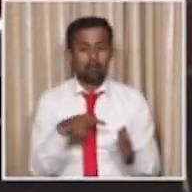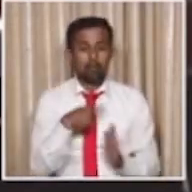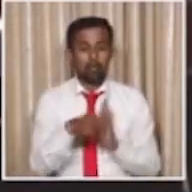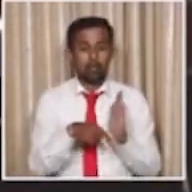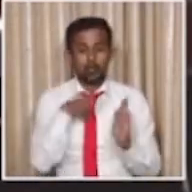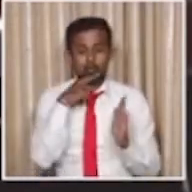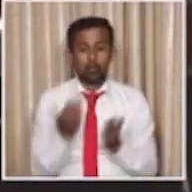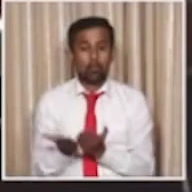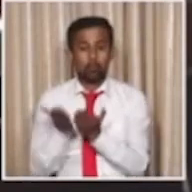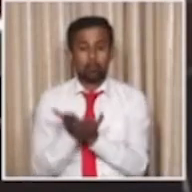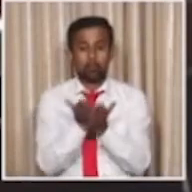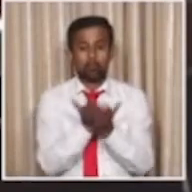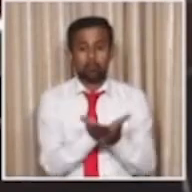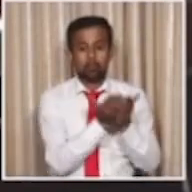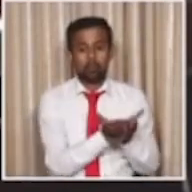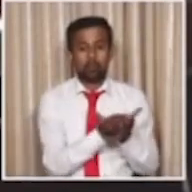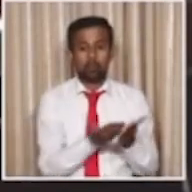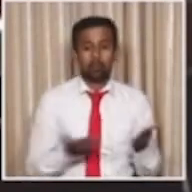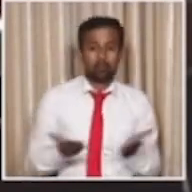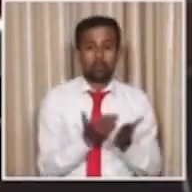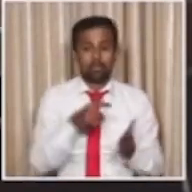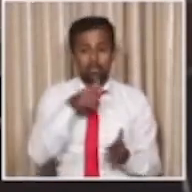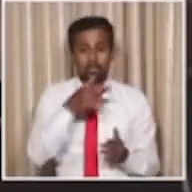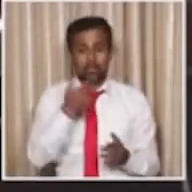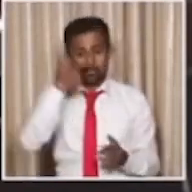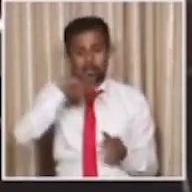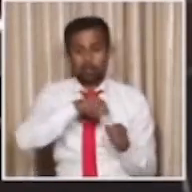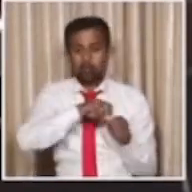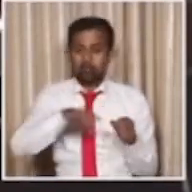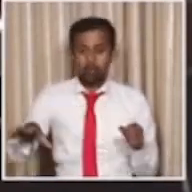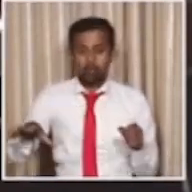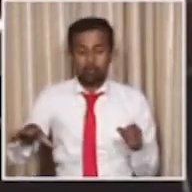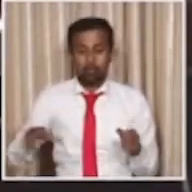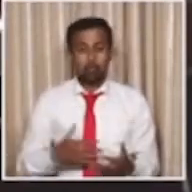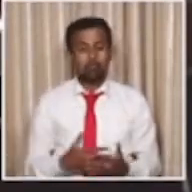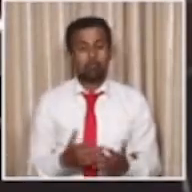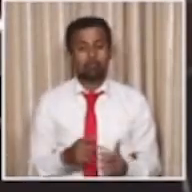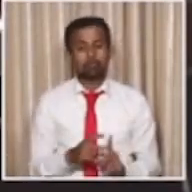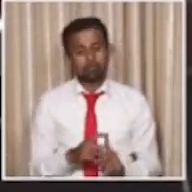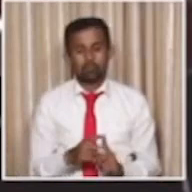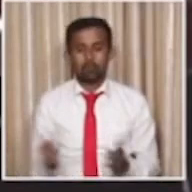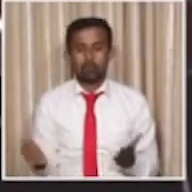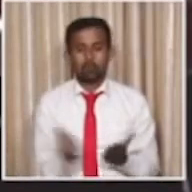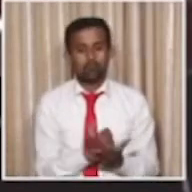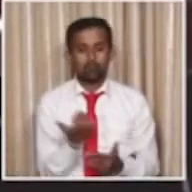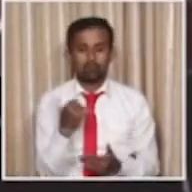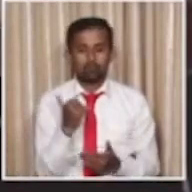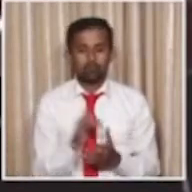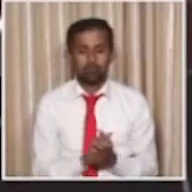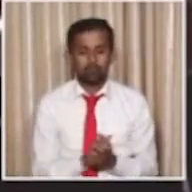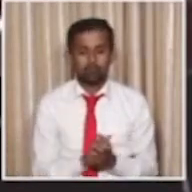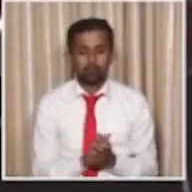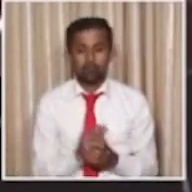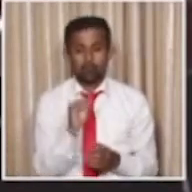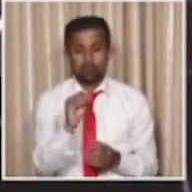වෙරළට ගහගෙන ඇවිල්ලා වෙරළ හිර වෙලා තෙල් කාන්දුවක් වුණා නම් මොනතරම් මහා බරපතල විනාශයක් සිද්ධ වෙන්න තිබ්බද. එහෙම